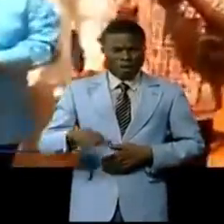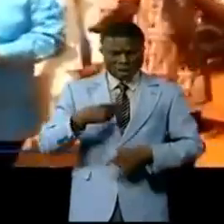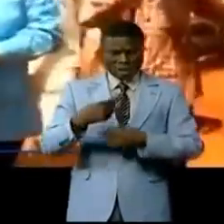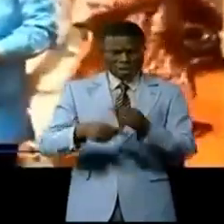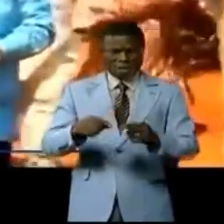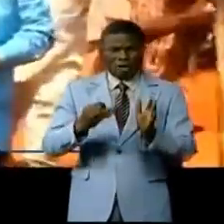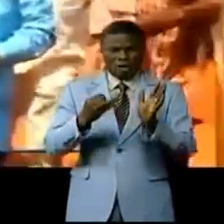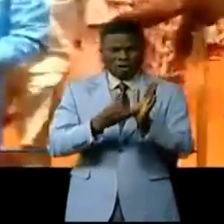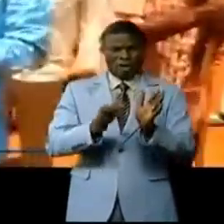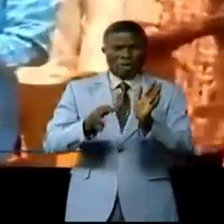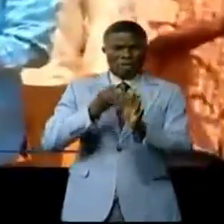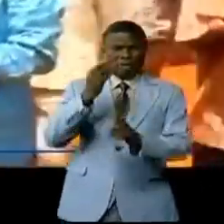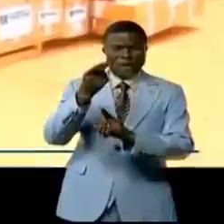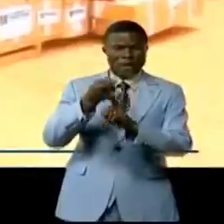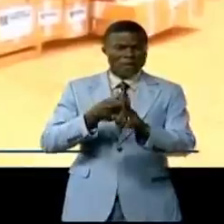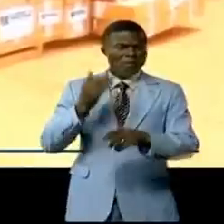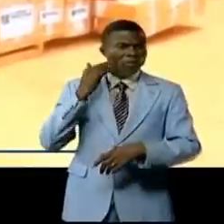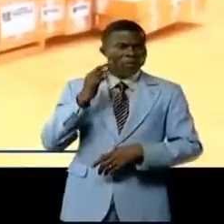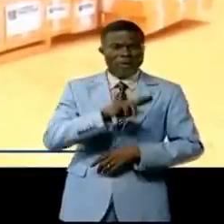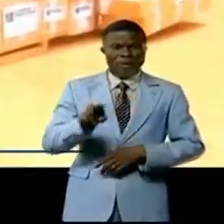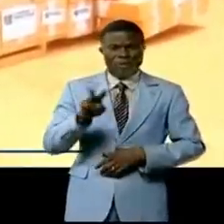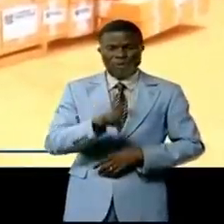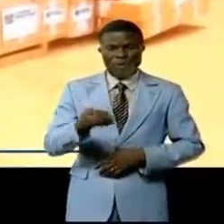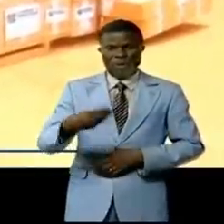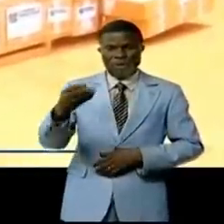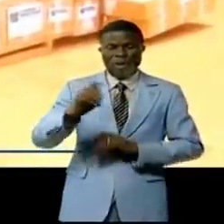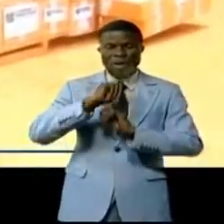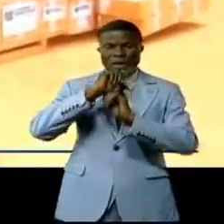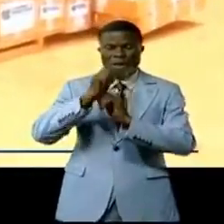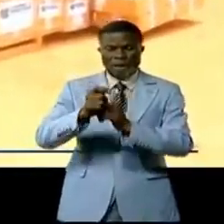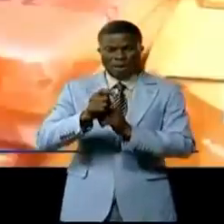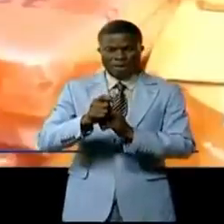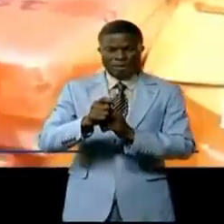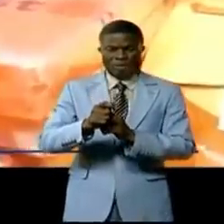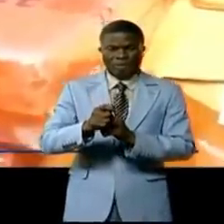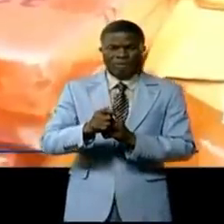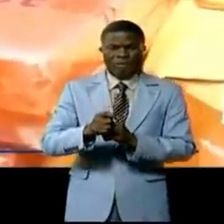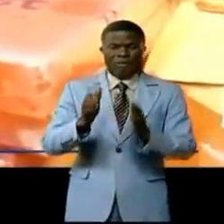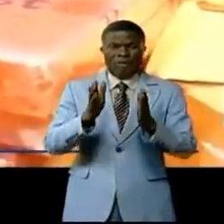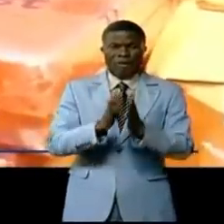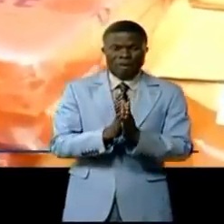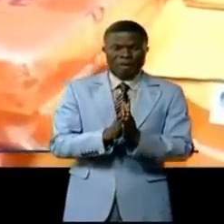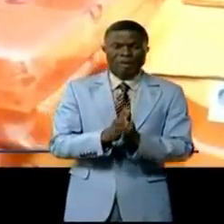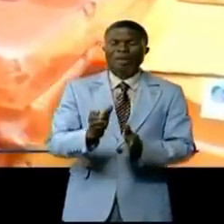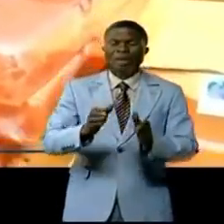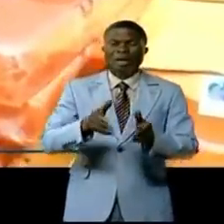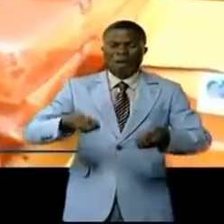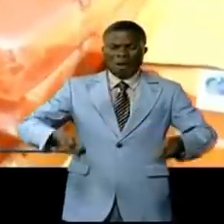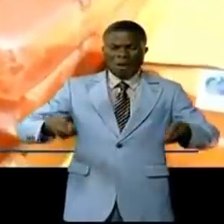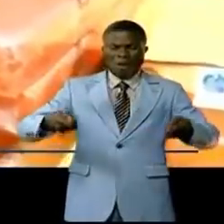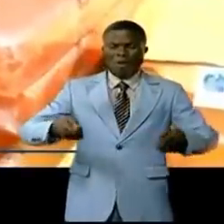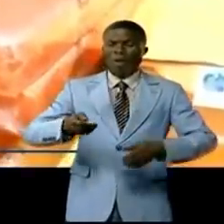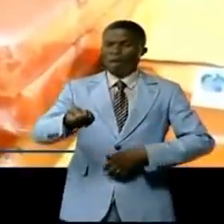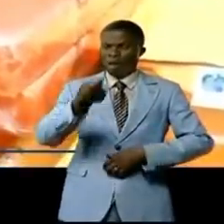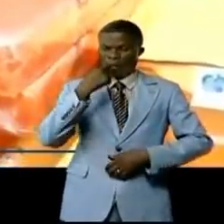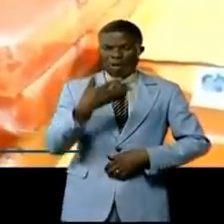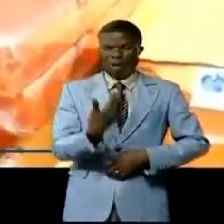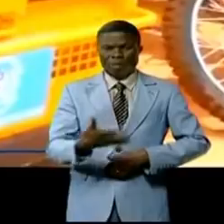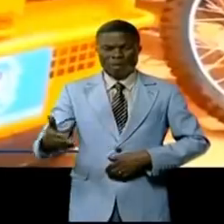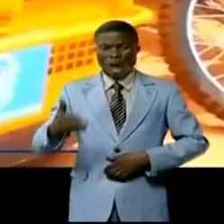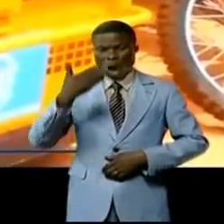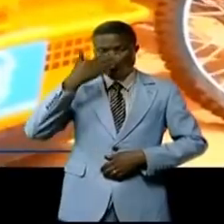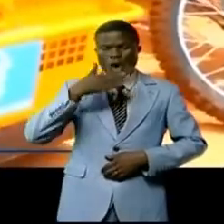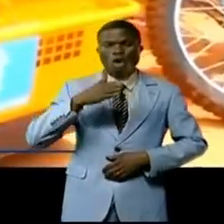ce dimanche 13 mars 2022 à la remise symbolique d'un échantillon de 10 tonnes de médicaments, matériels et équipements